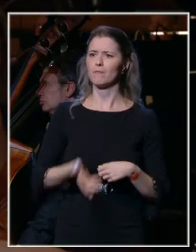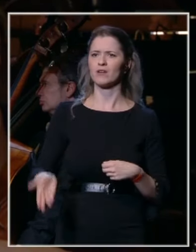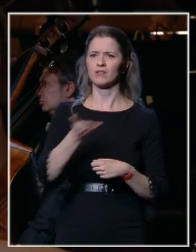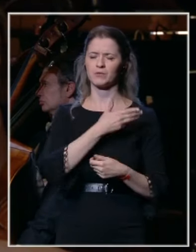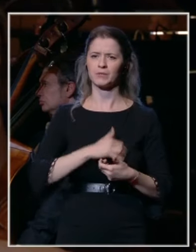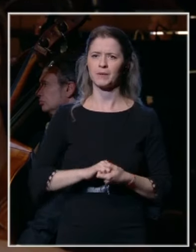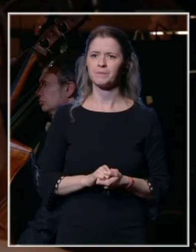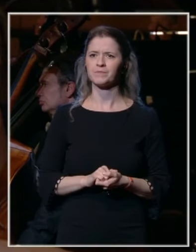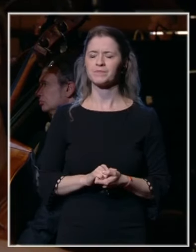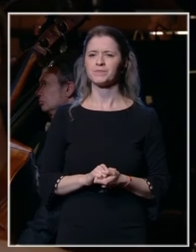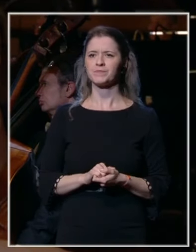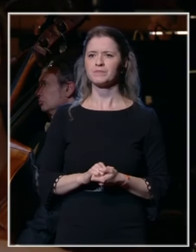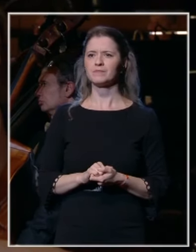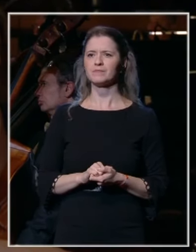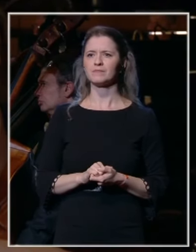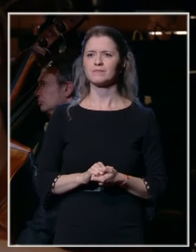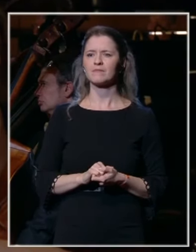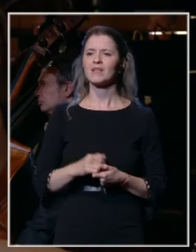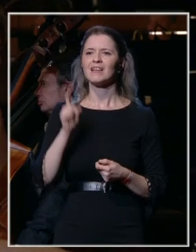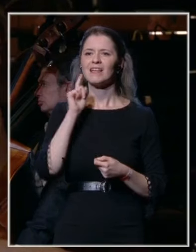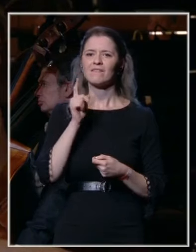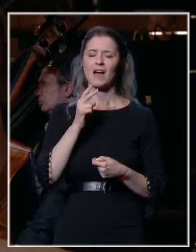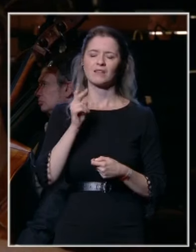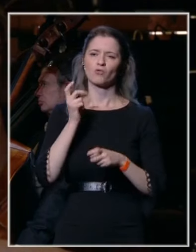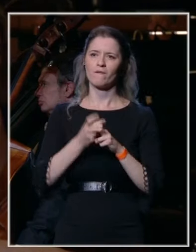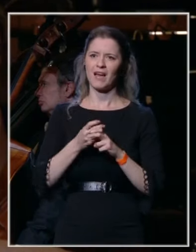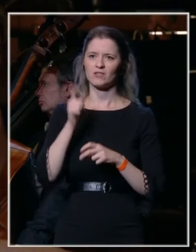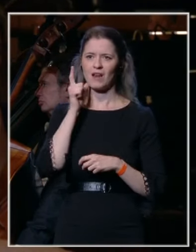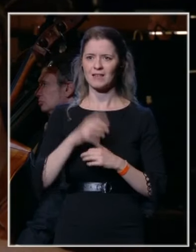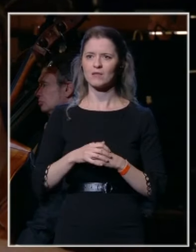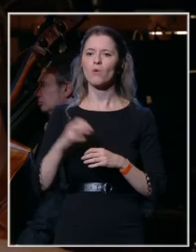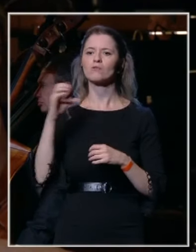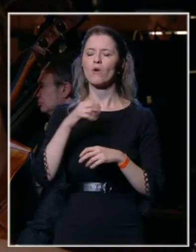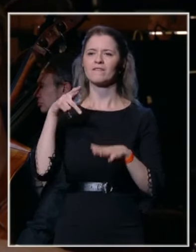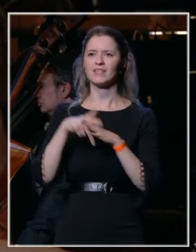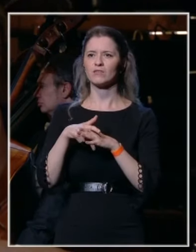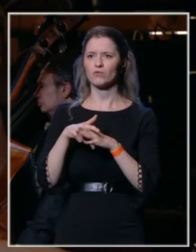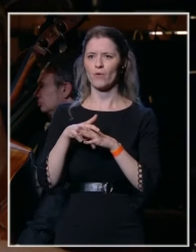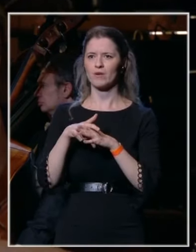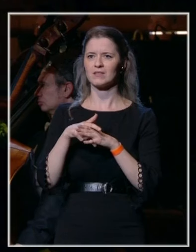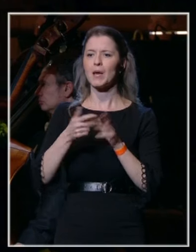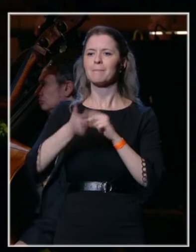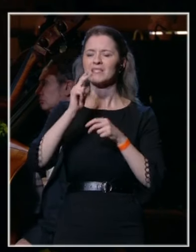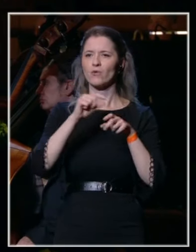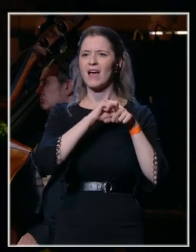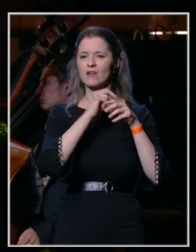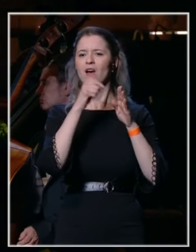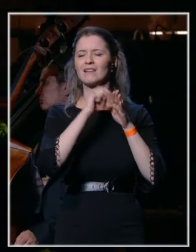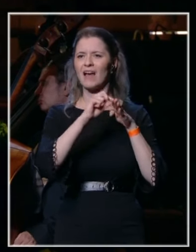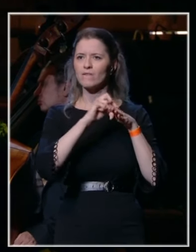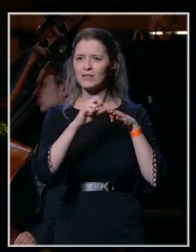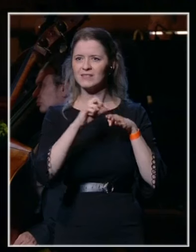et libertate! Iván Kovács Lászlónak, a Korvin köz parancsnokának pisztolyára ez volt